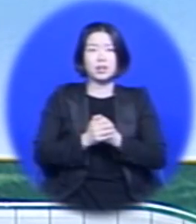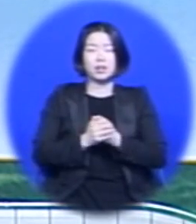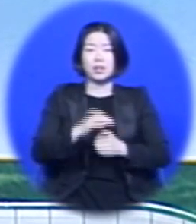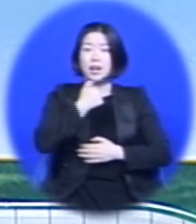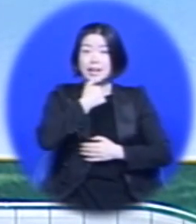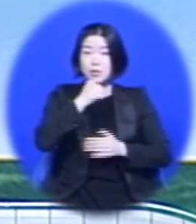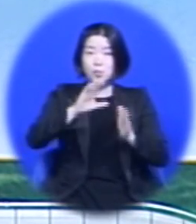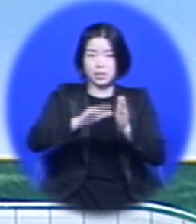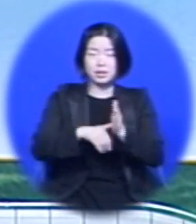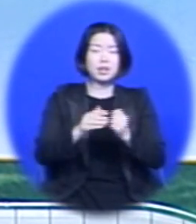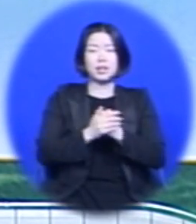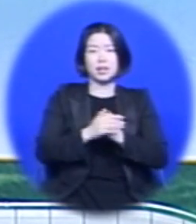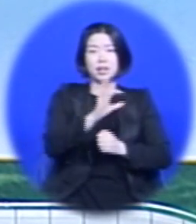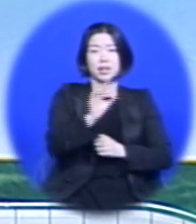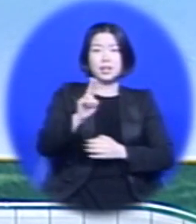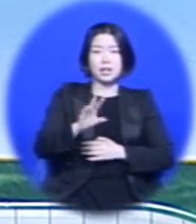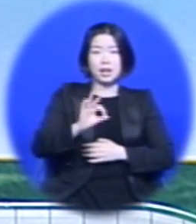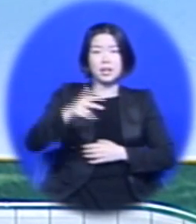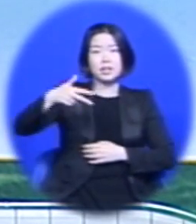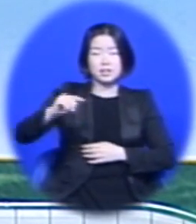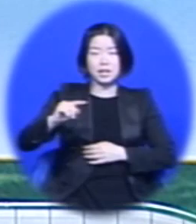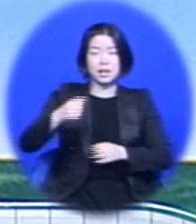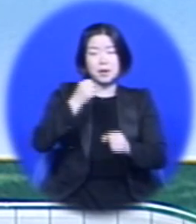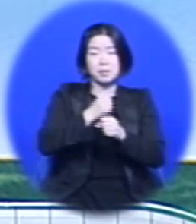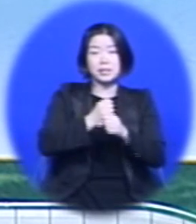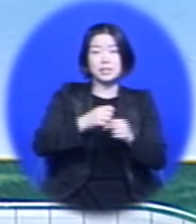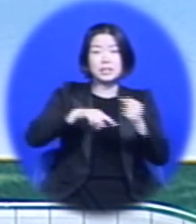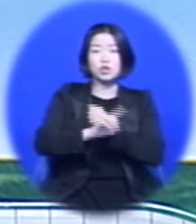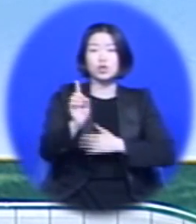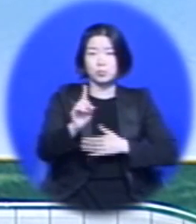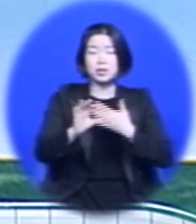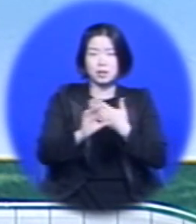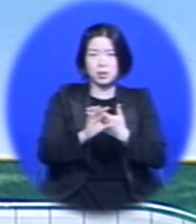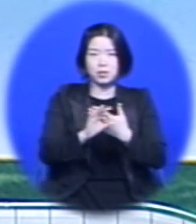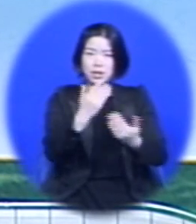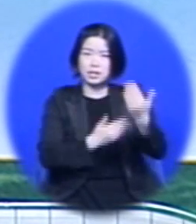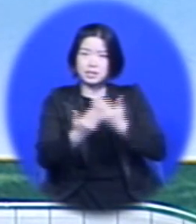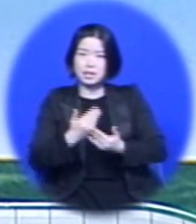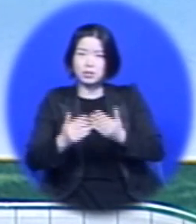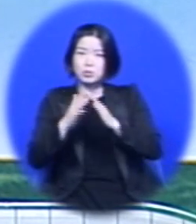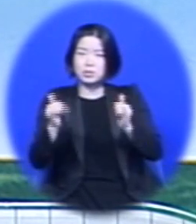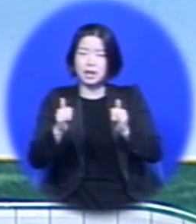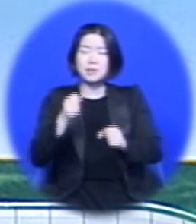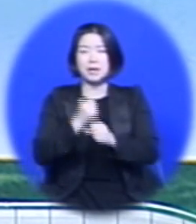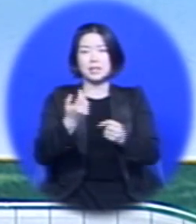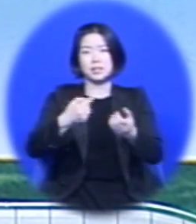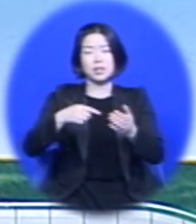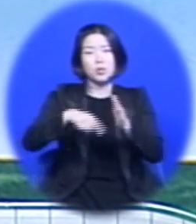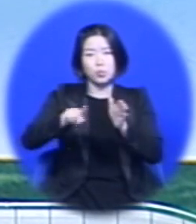로마 시대에 양자를 삼는 이유는, 가장 중요한 이유는 상속자를 삼으려고 하는